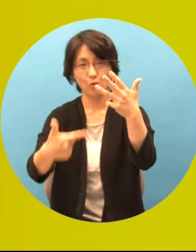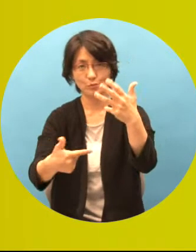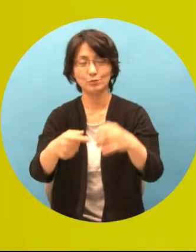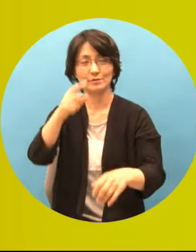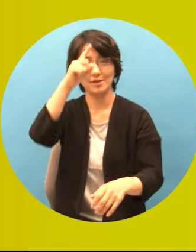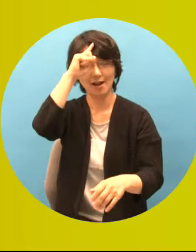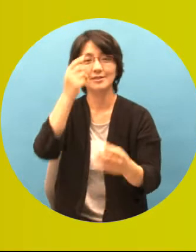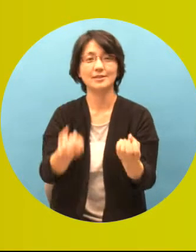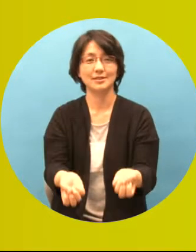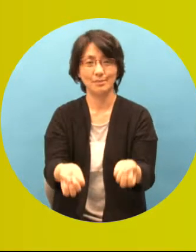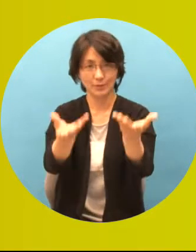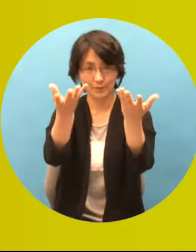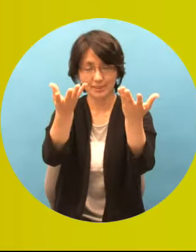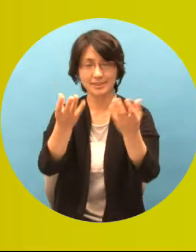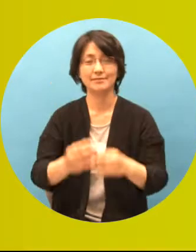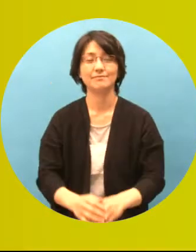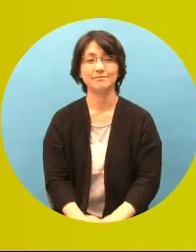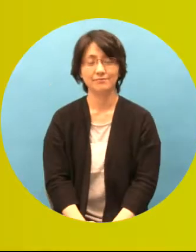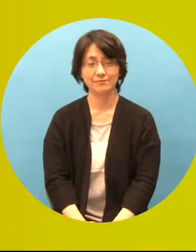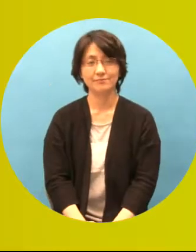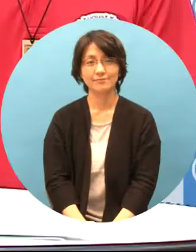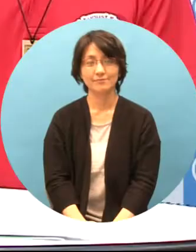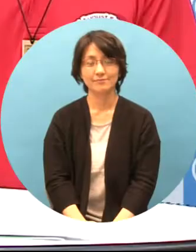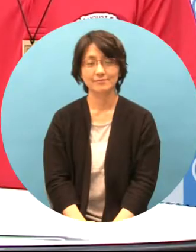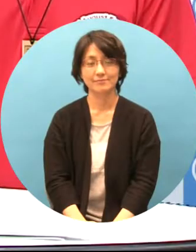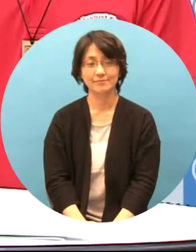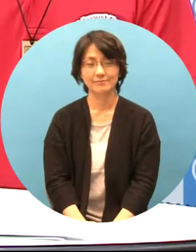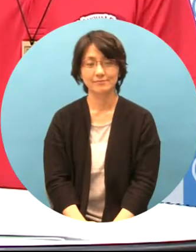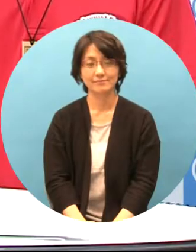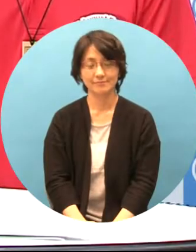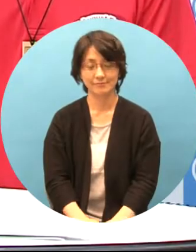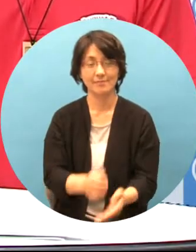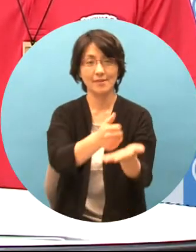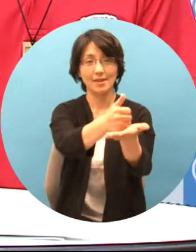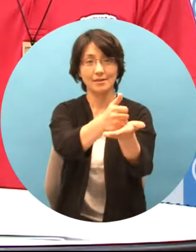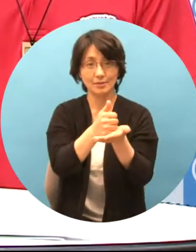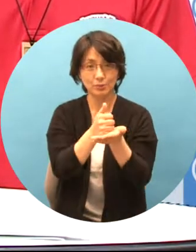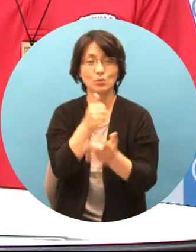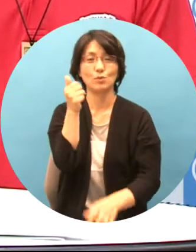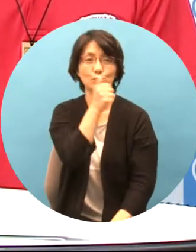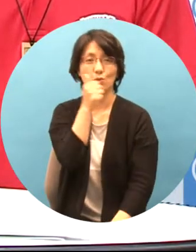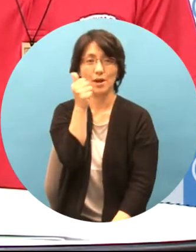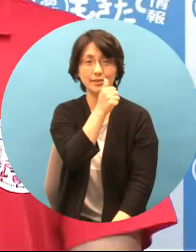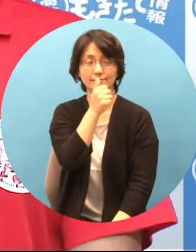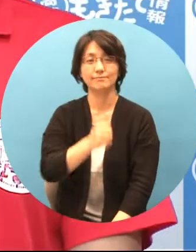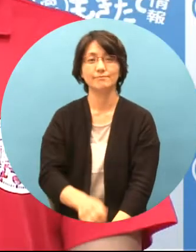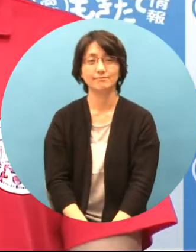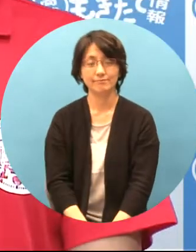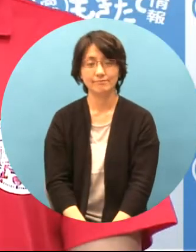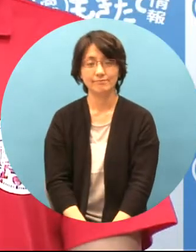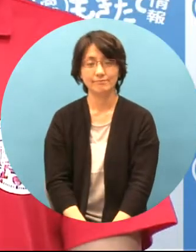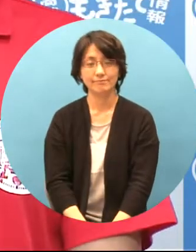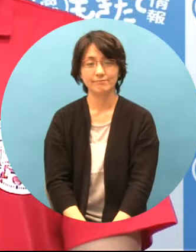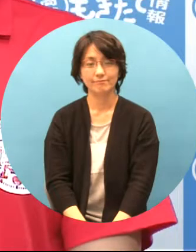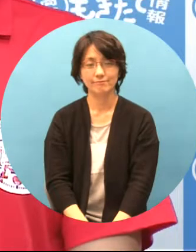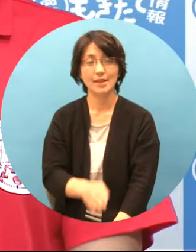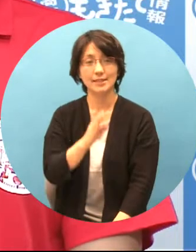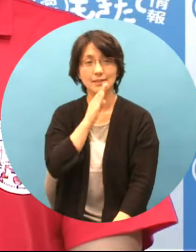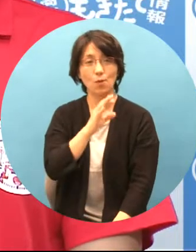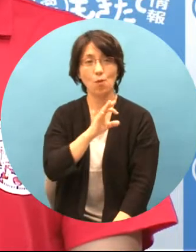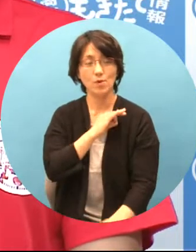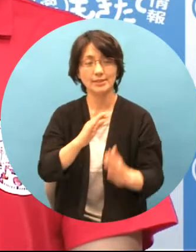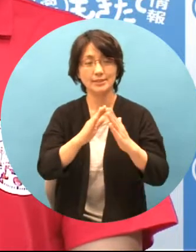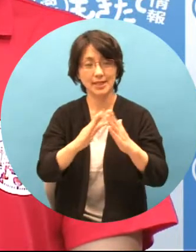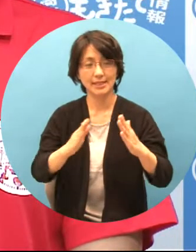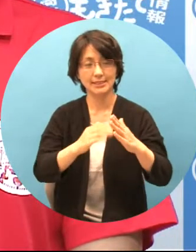される高崎祭りについてご紹介します。スタジオにはゲストを迎えしています。高崎祭り実行委員